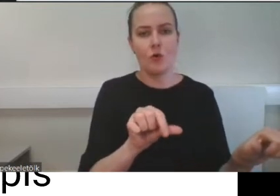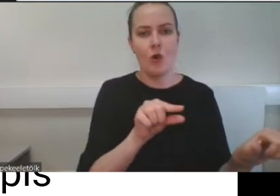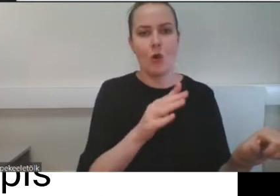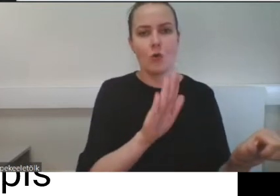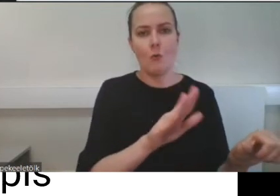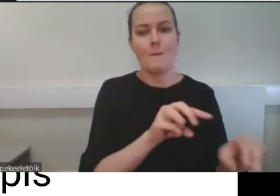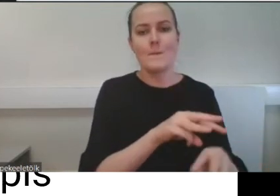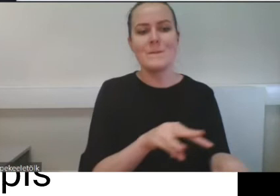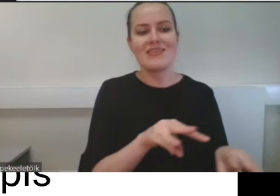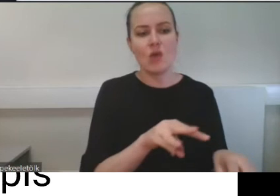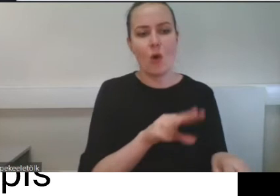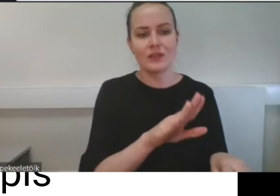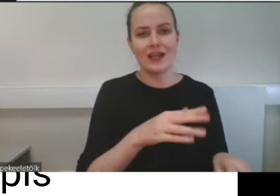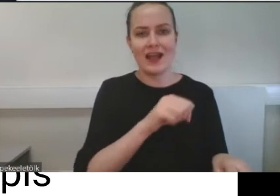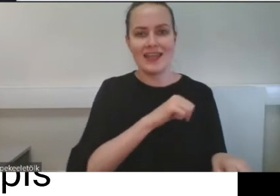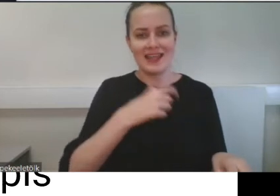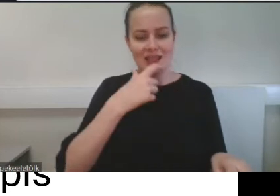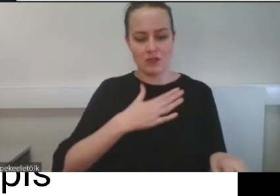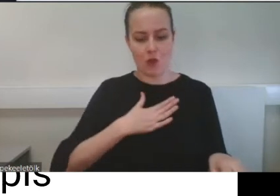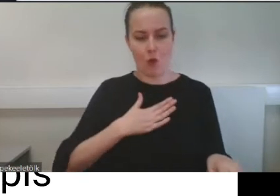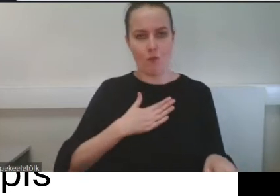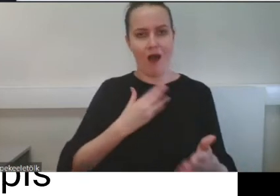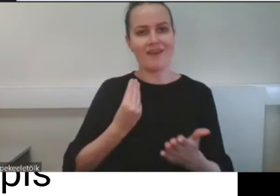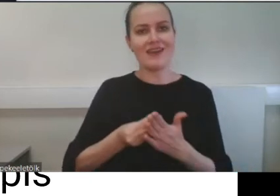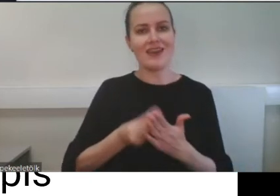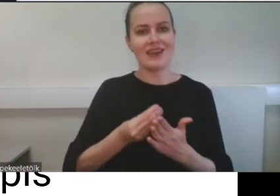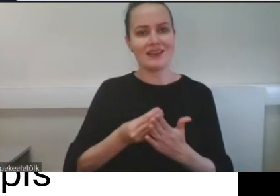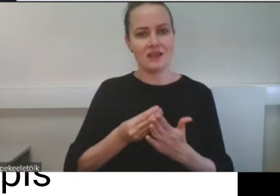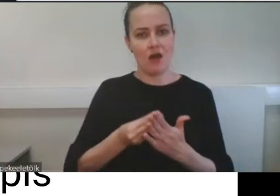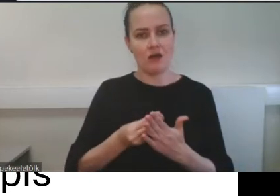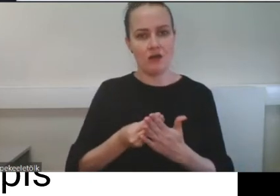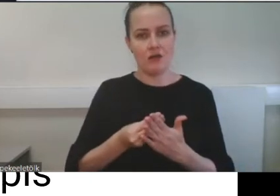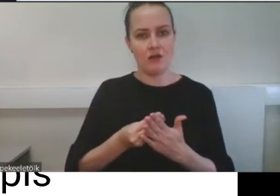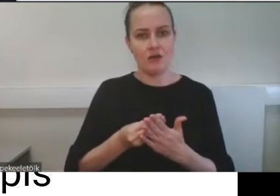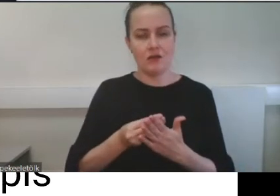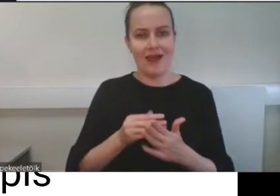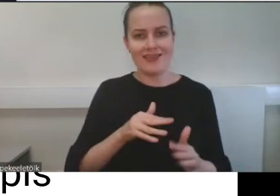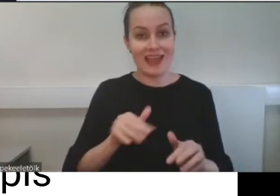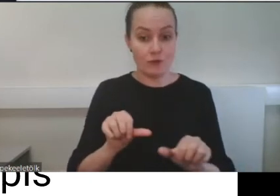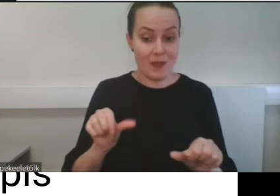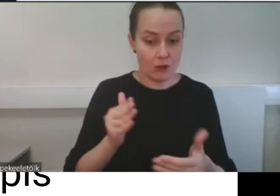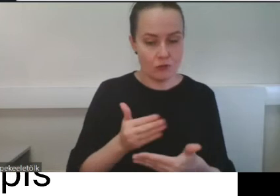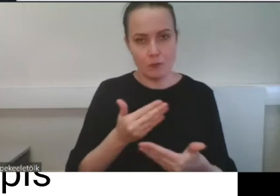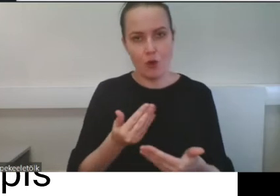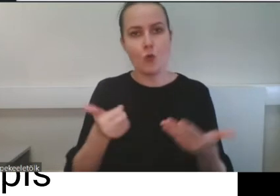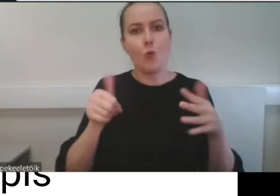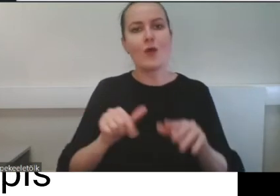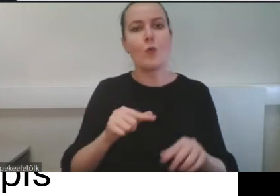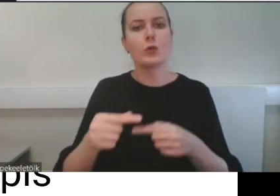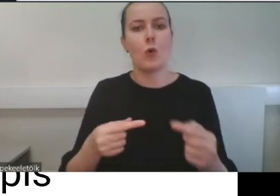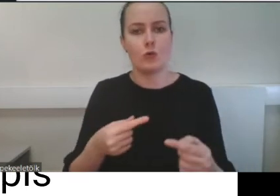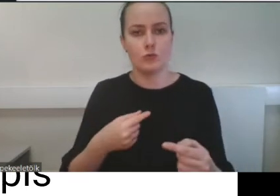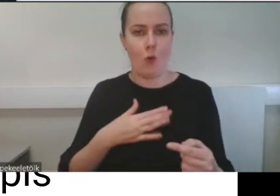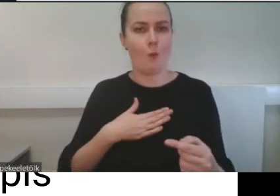enda puuetega inimeste nagu statistikametoodikat edasi arendamas. Küsimus on nüüd jah, tõesti